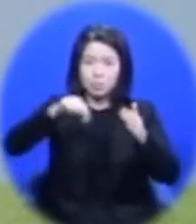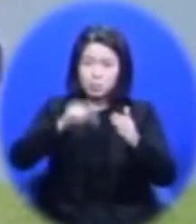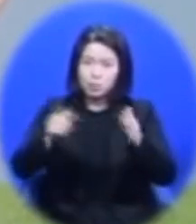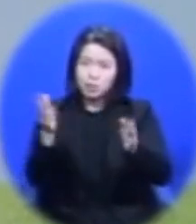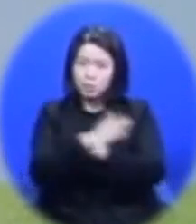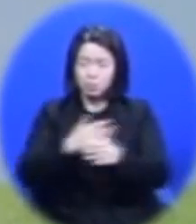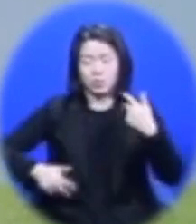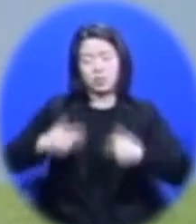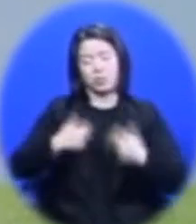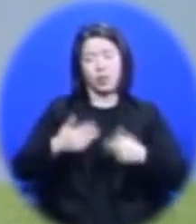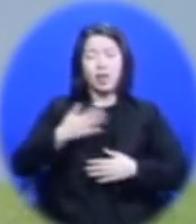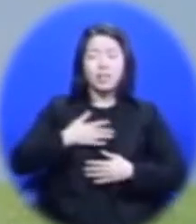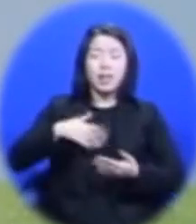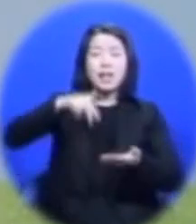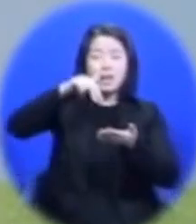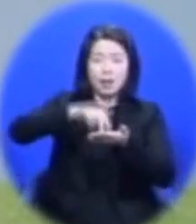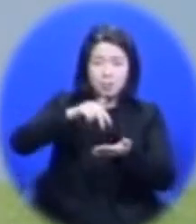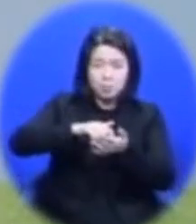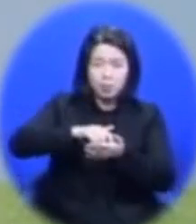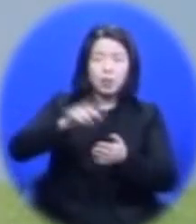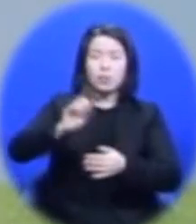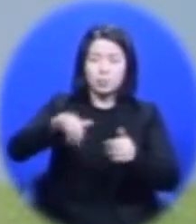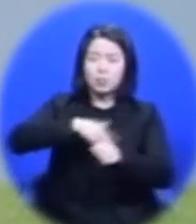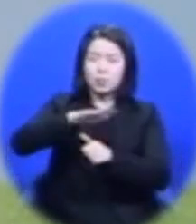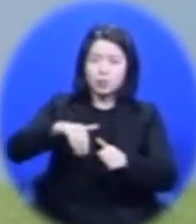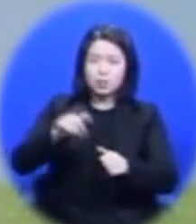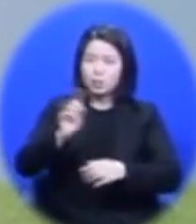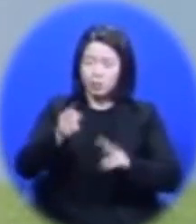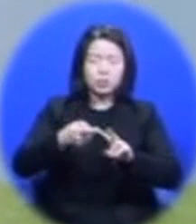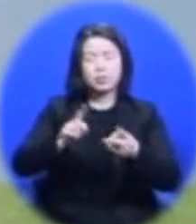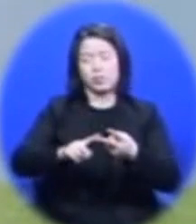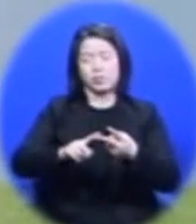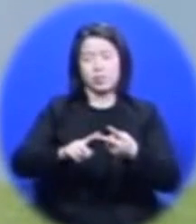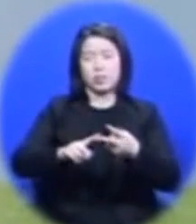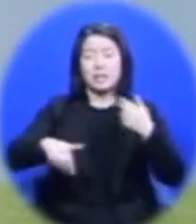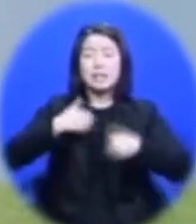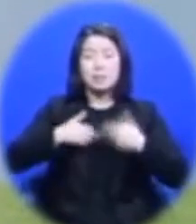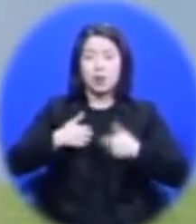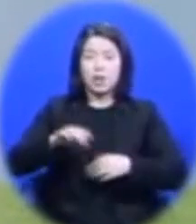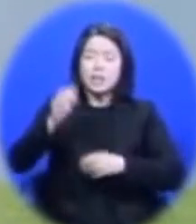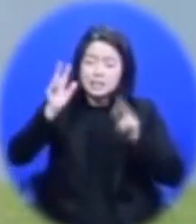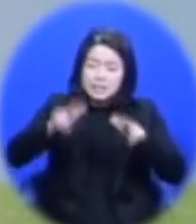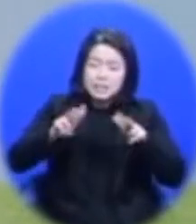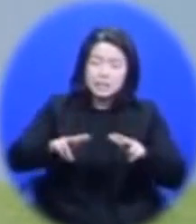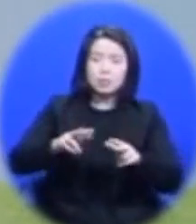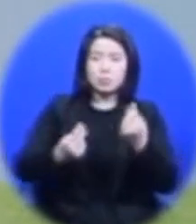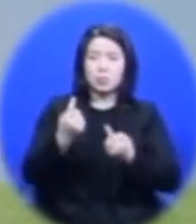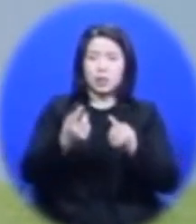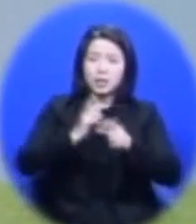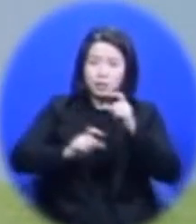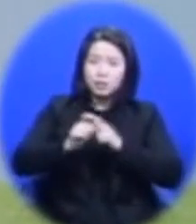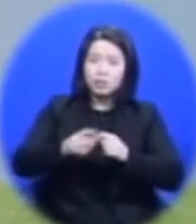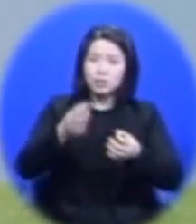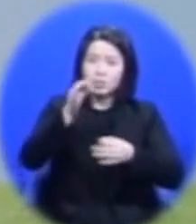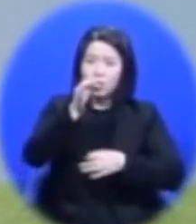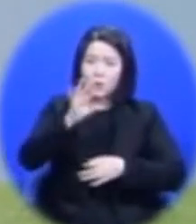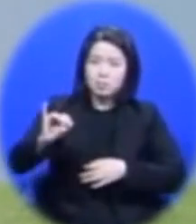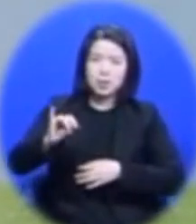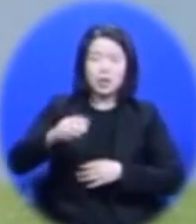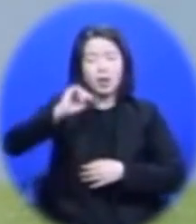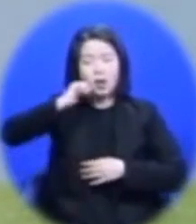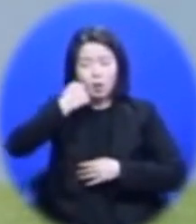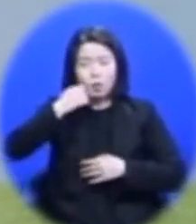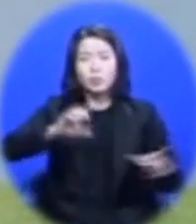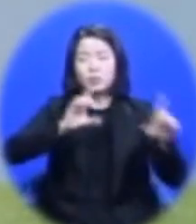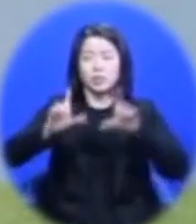내 형편과 처지가 어떠하든지 간에, 지금보다도 10배나 더 어려운 가운데 내가 산다 할지라도 내